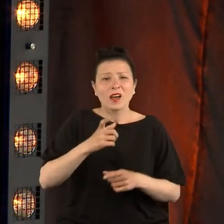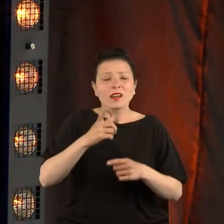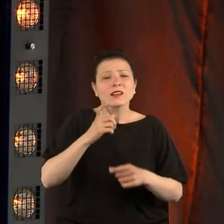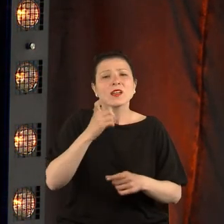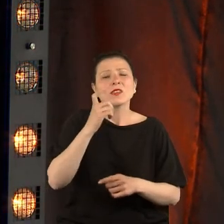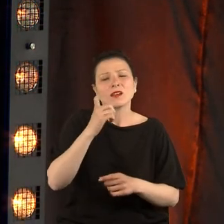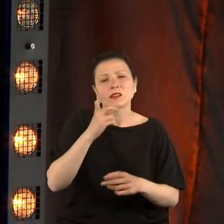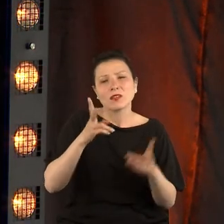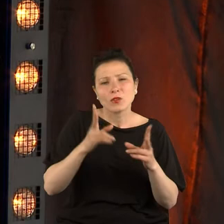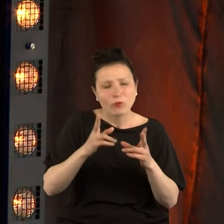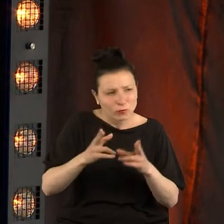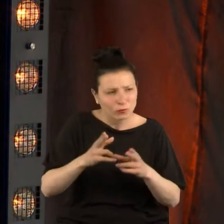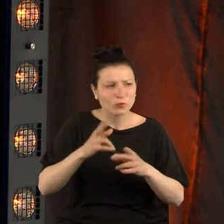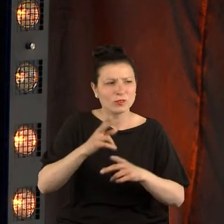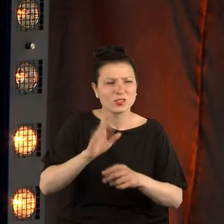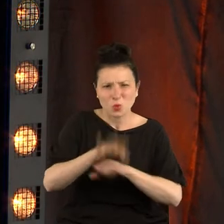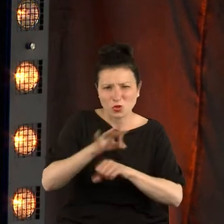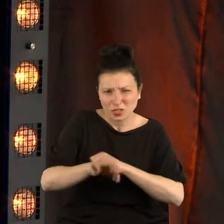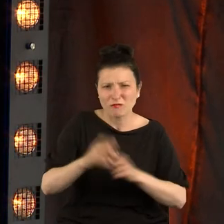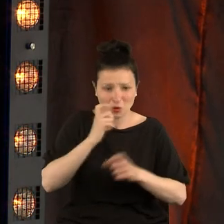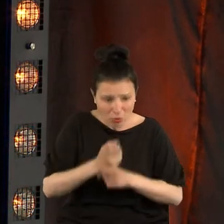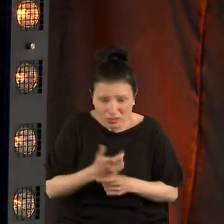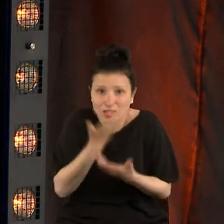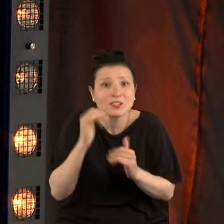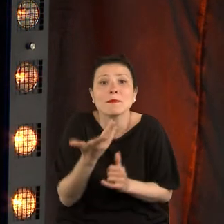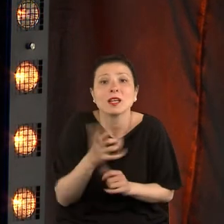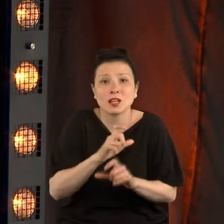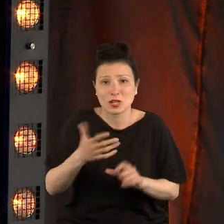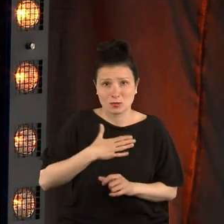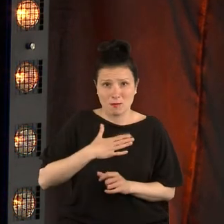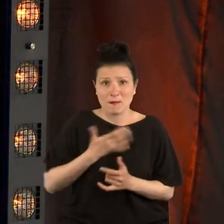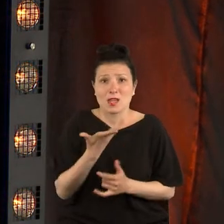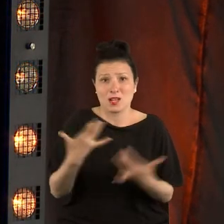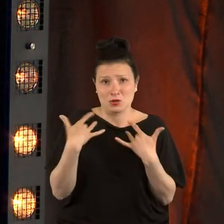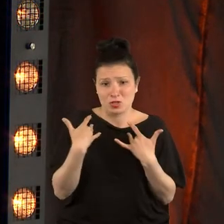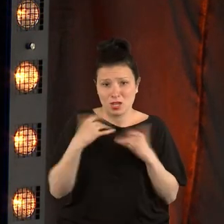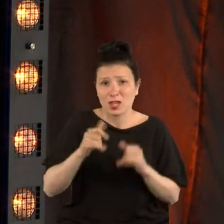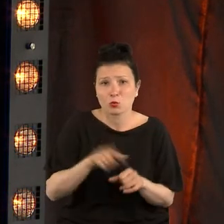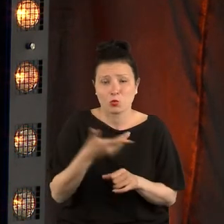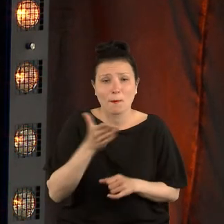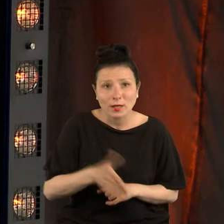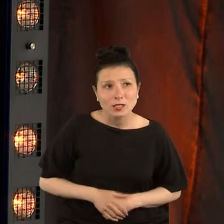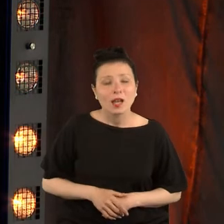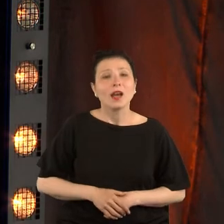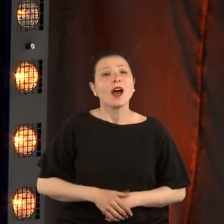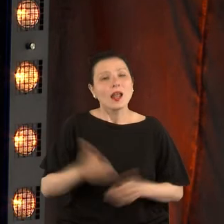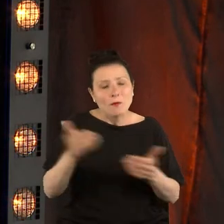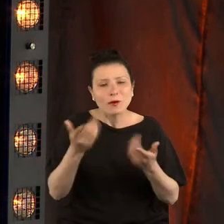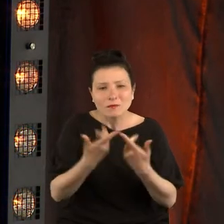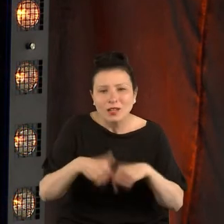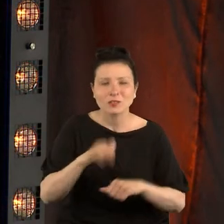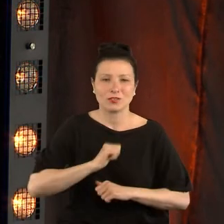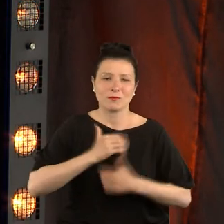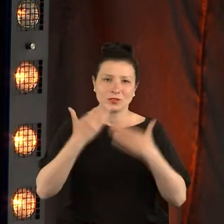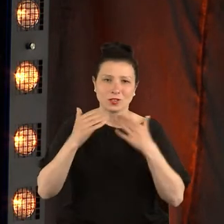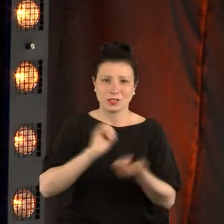odnowi. Dzięki Bogu jestem, żyję i mogłem się zrealizować w sporcie, ale gdzieś tam odkryłem swoje takie